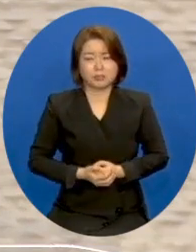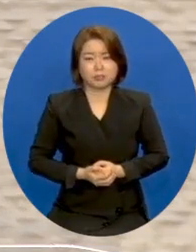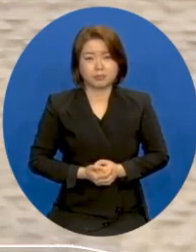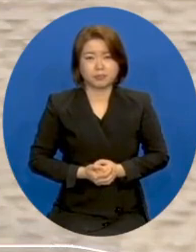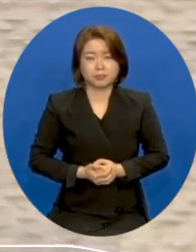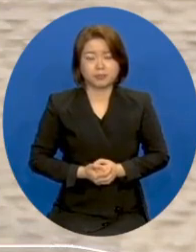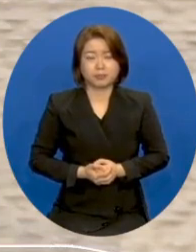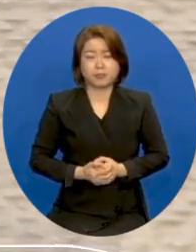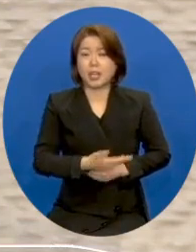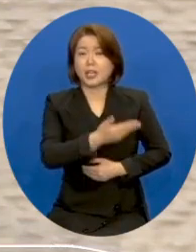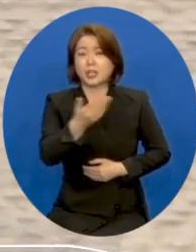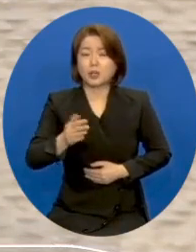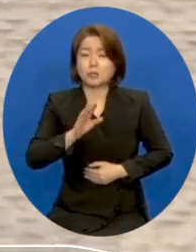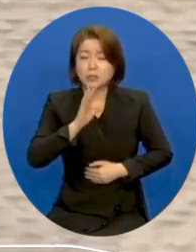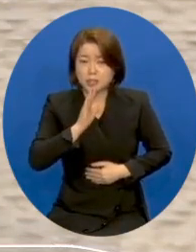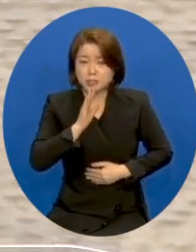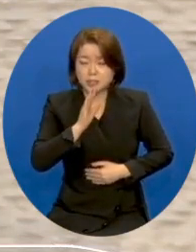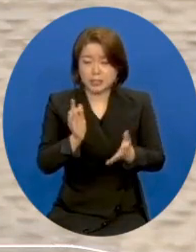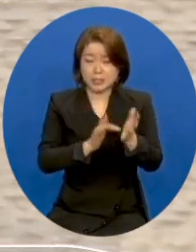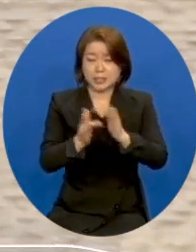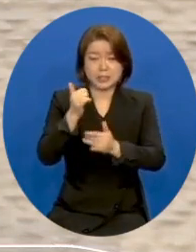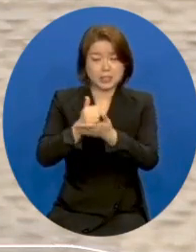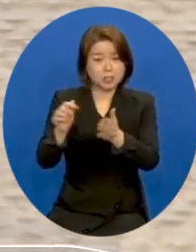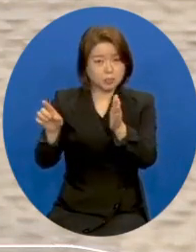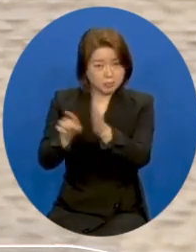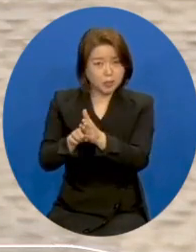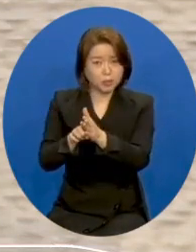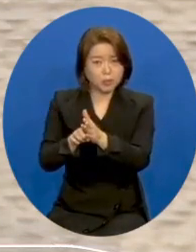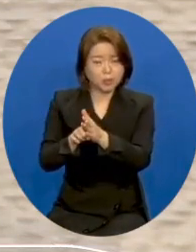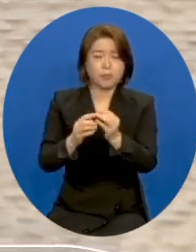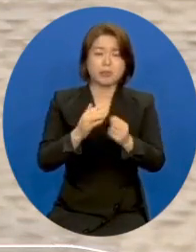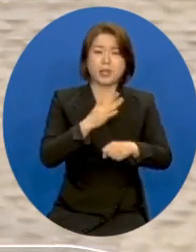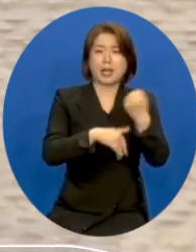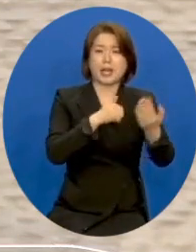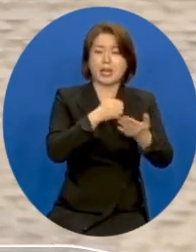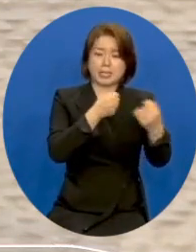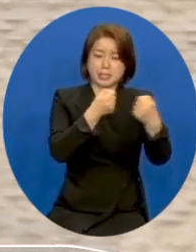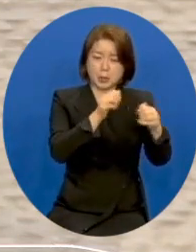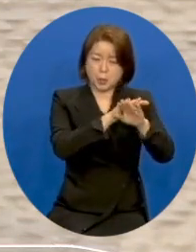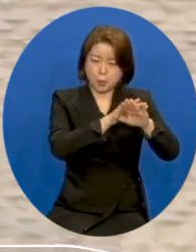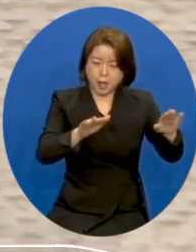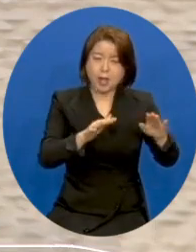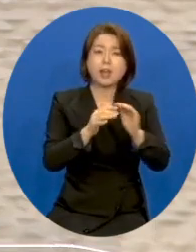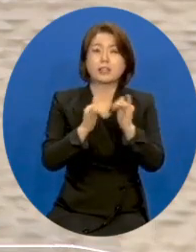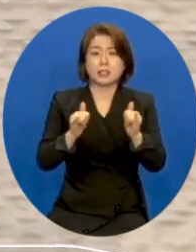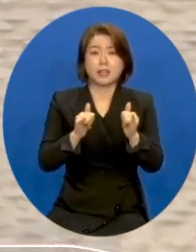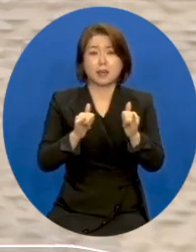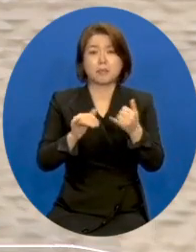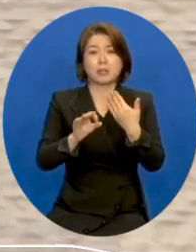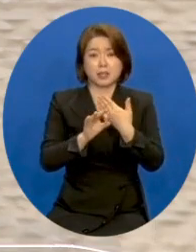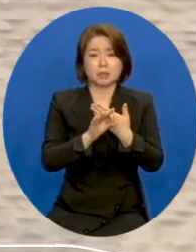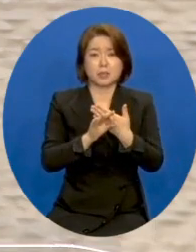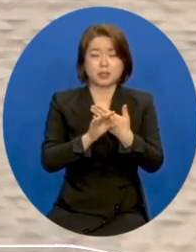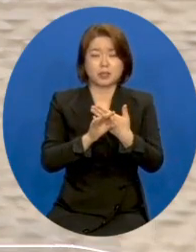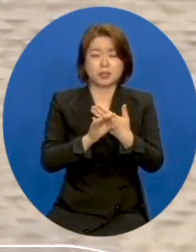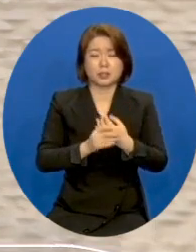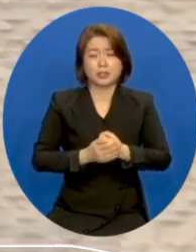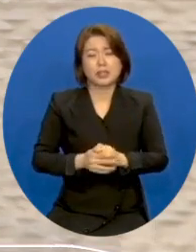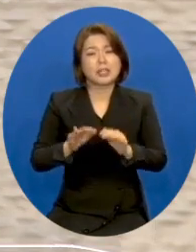여러분, 여러분이 진짜 예수님을 믿었고 하나님과 화해한 사람이라면